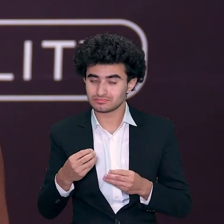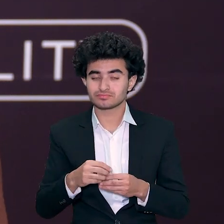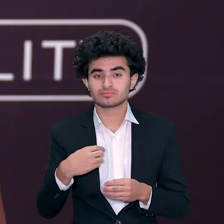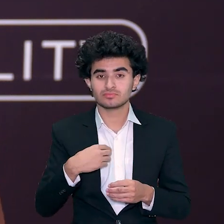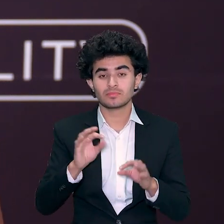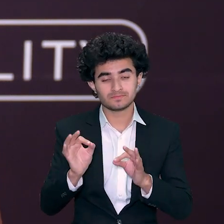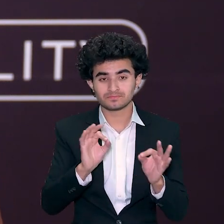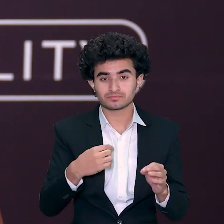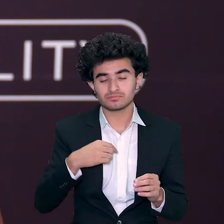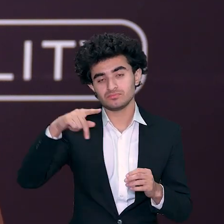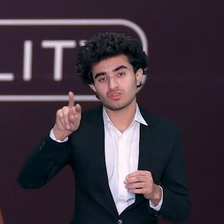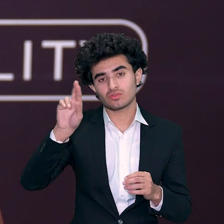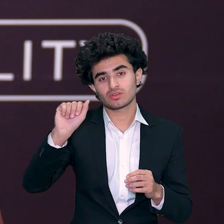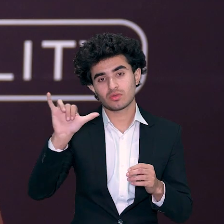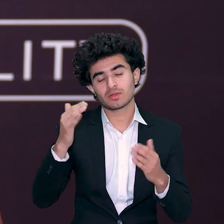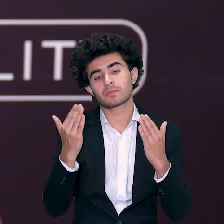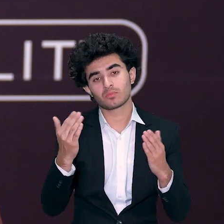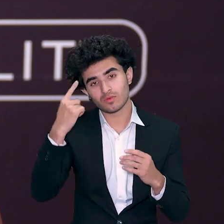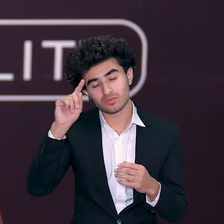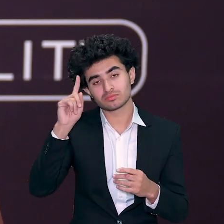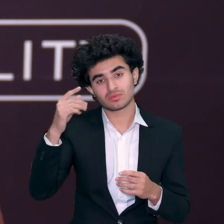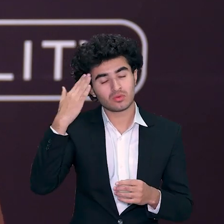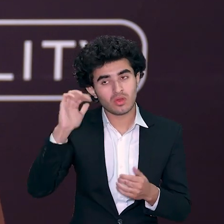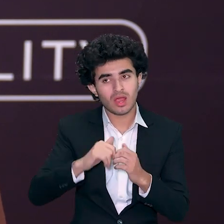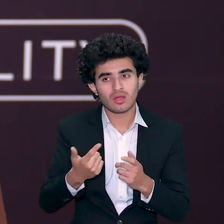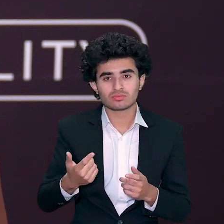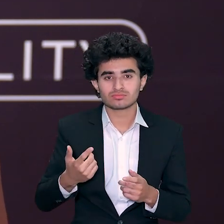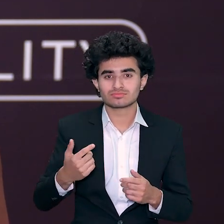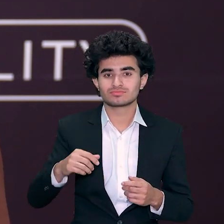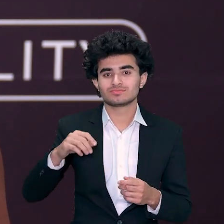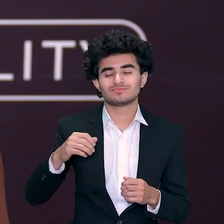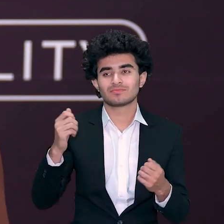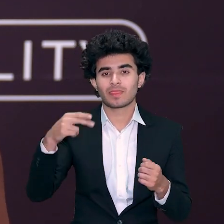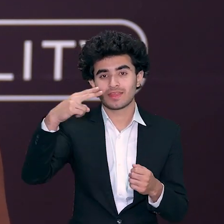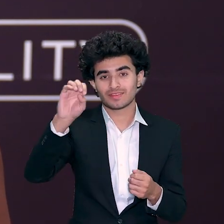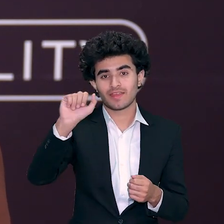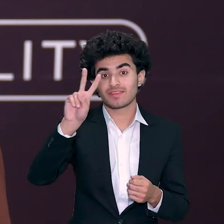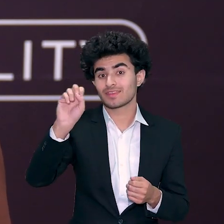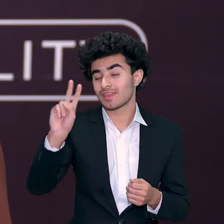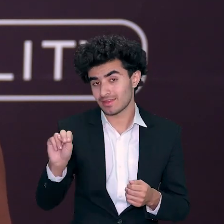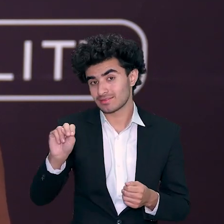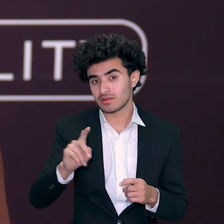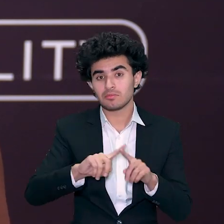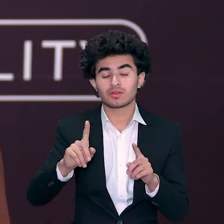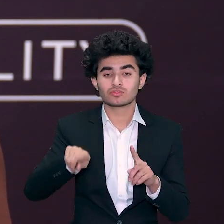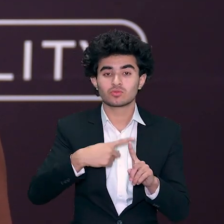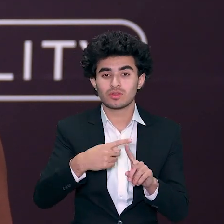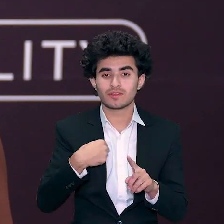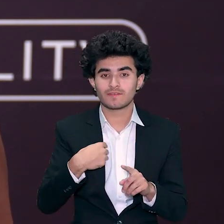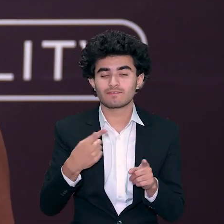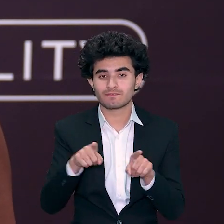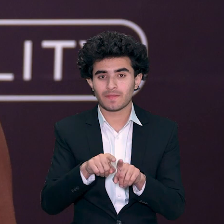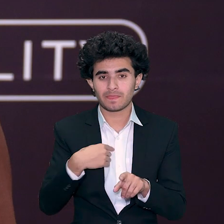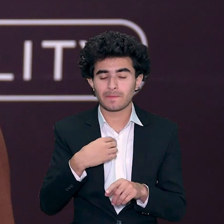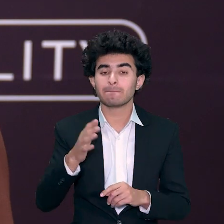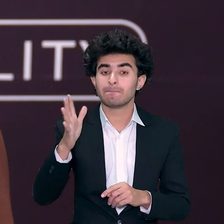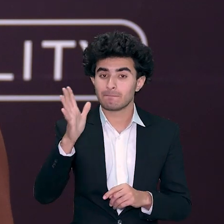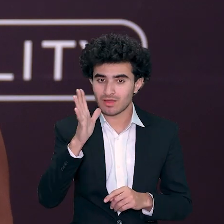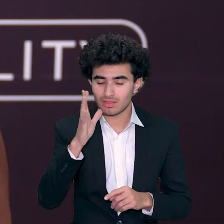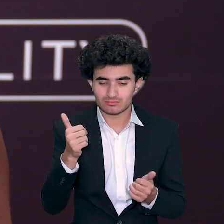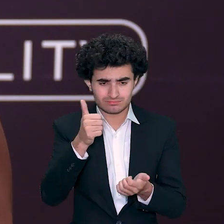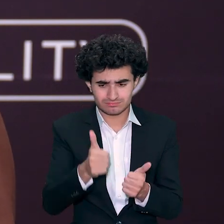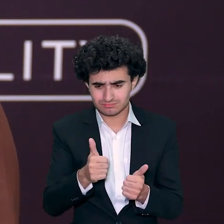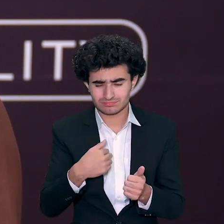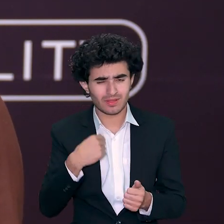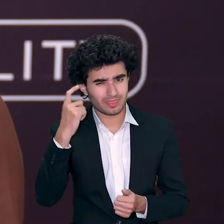نہیں پتہ کیسی ہے نا، لیکن جب میں اپنی مدر کے ساتھ جس زمین کے ٹکڑے پہ بیٹھتا ہوں، مجھے لگتا ہے کہ میرے لیے